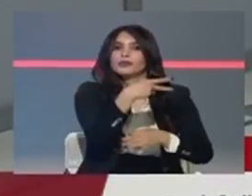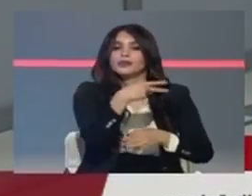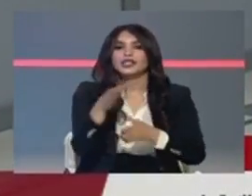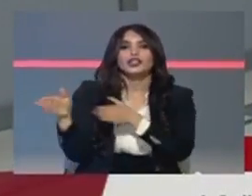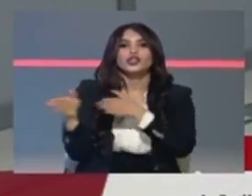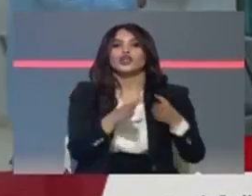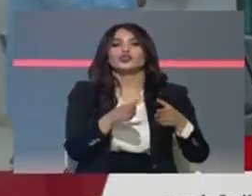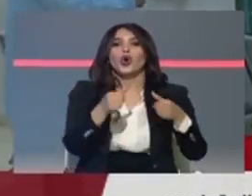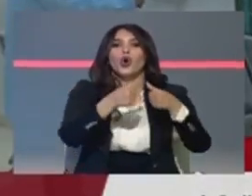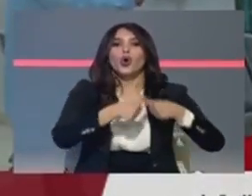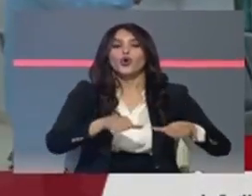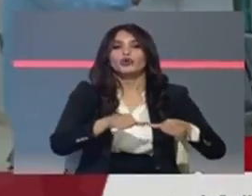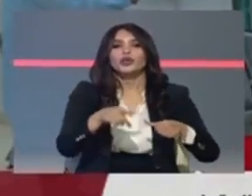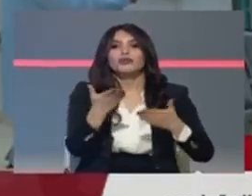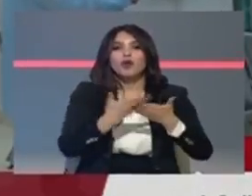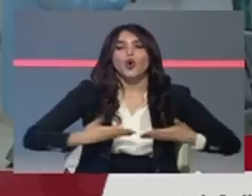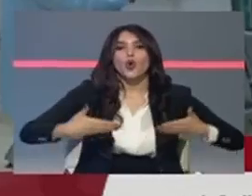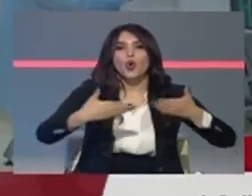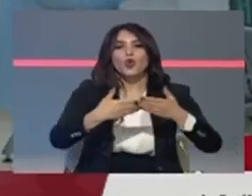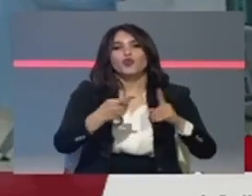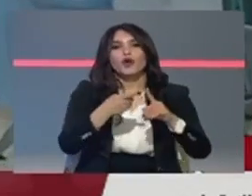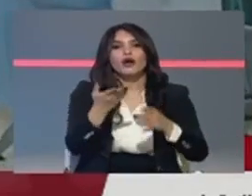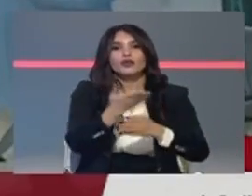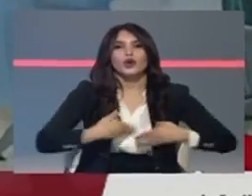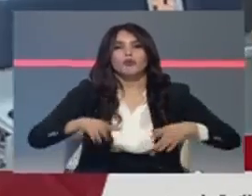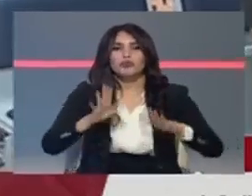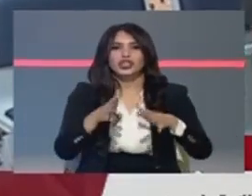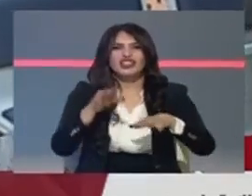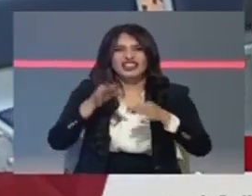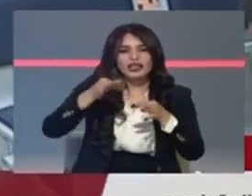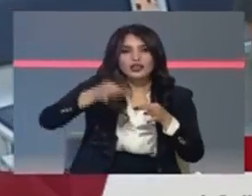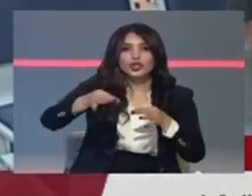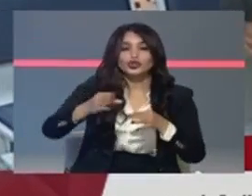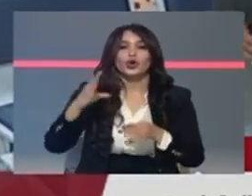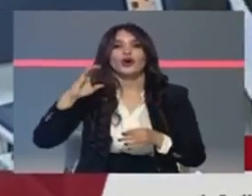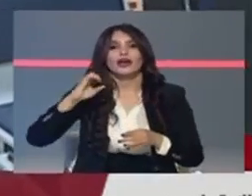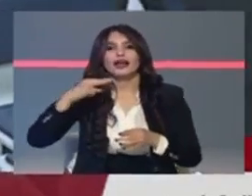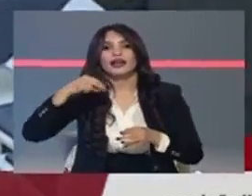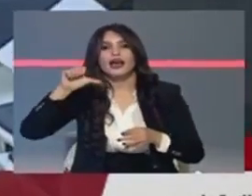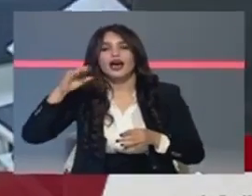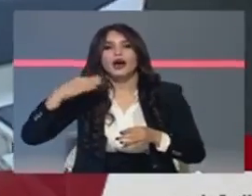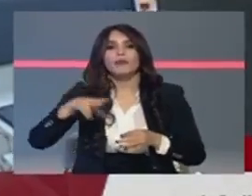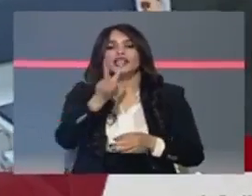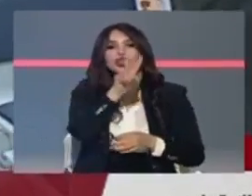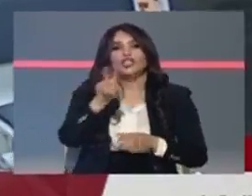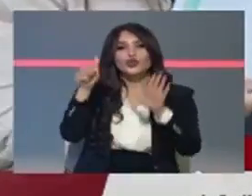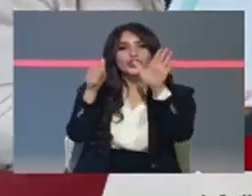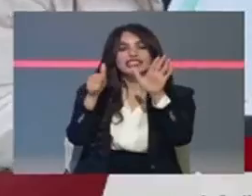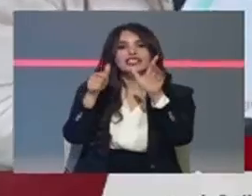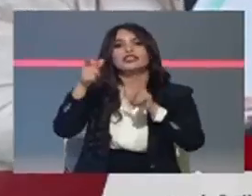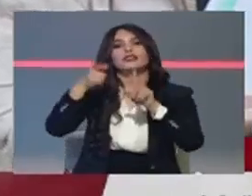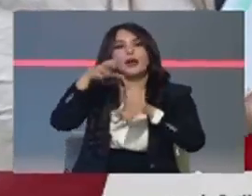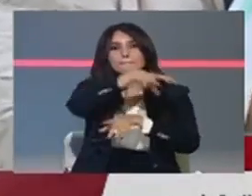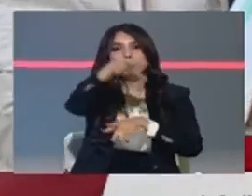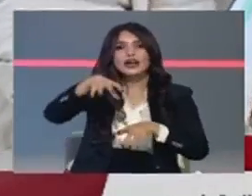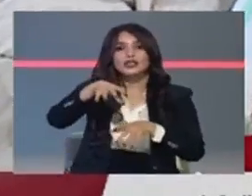للمكوث بفضاءات الانتظار وإمكانية التعرض للعدوى، وضع الصندوق ب 62 مركزا جهويا